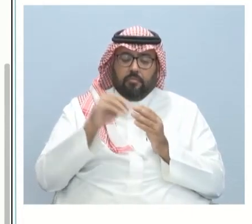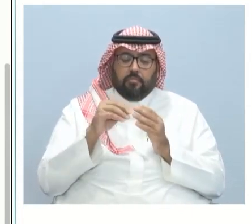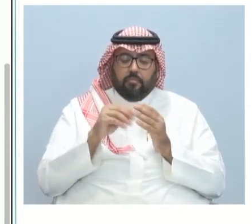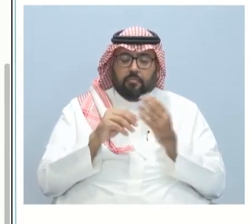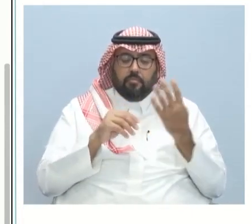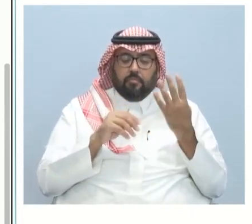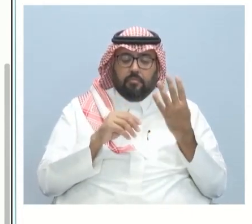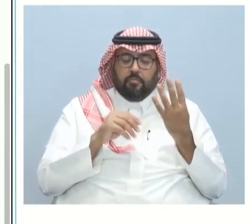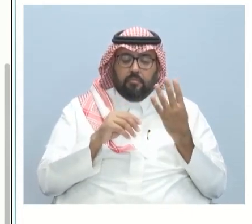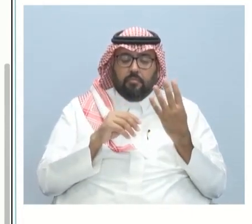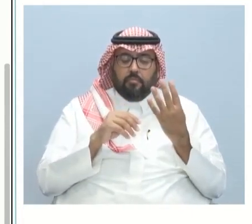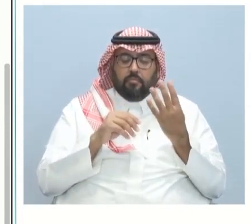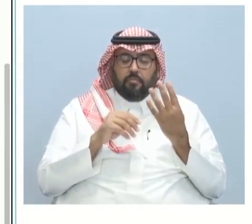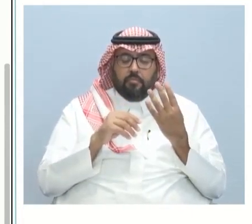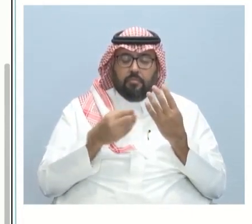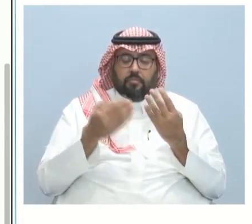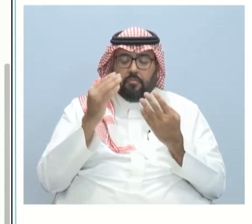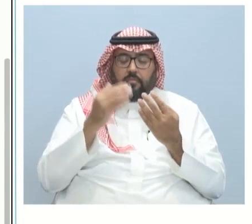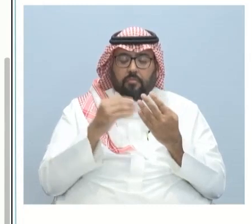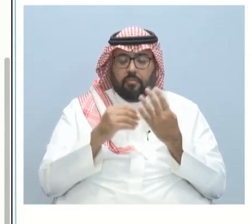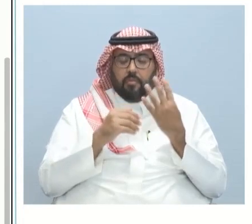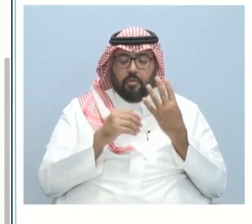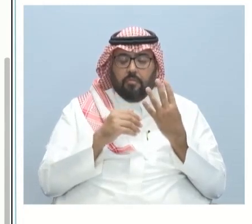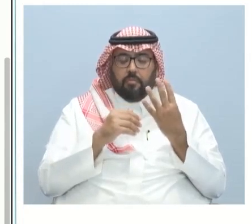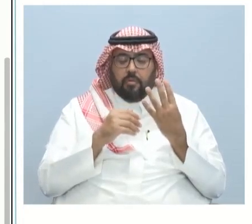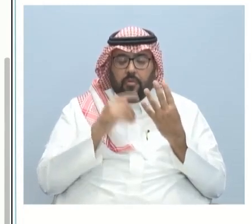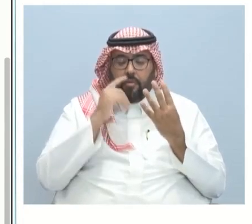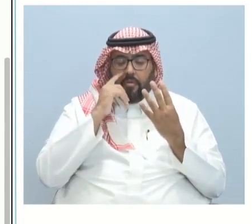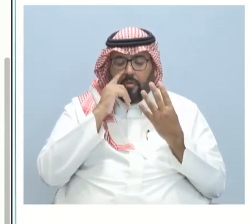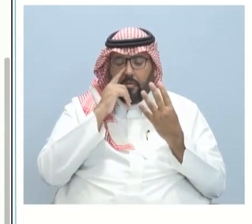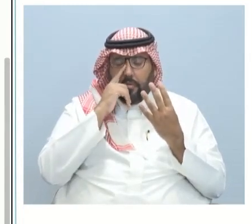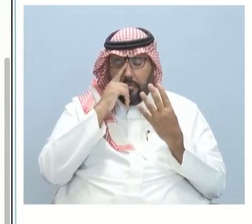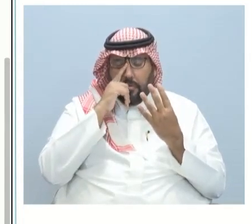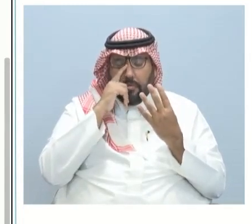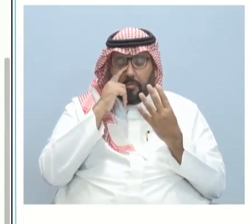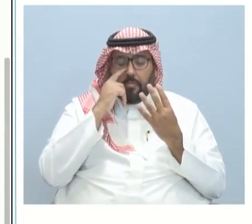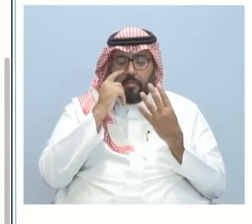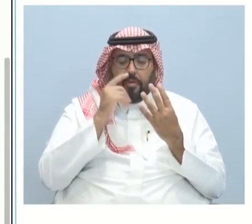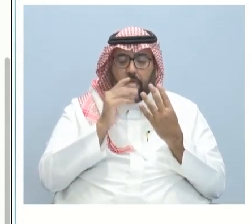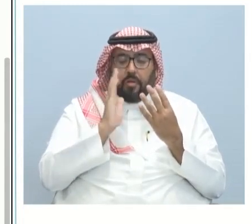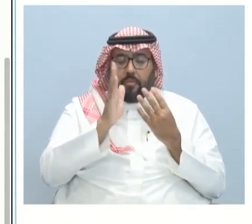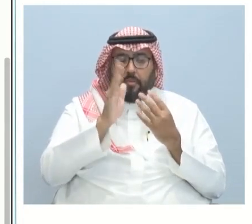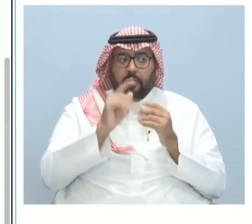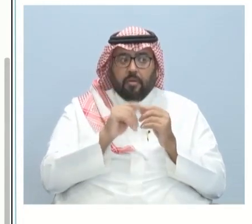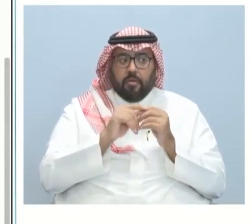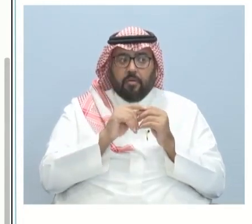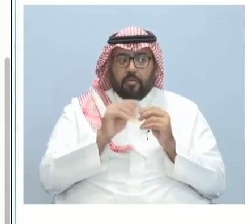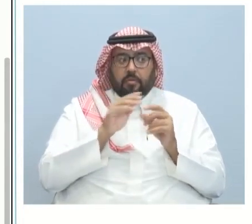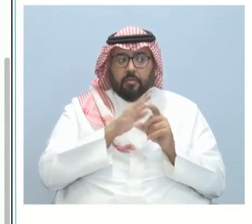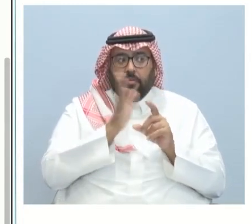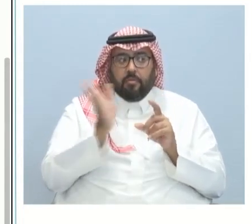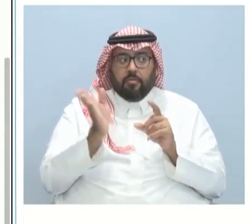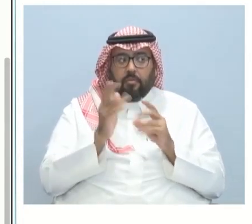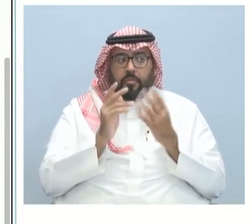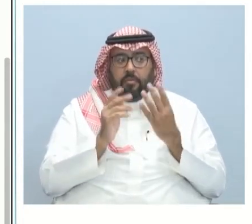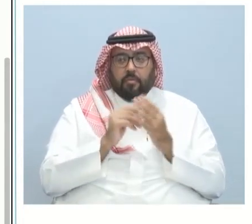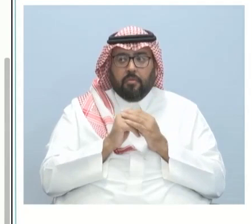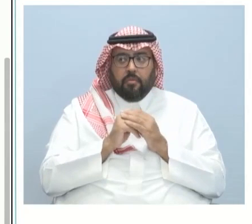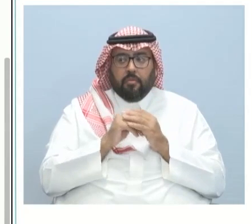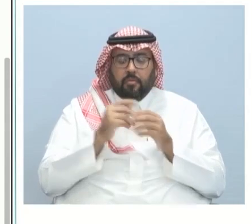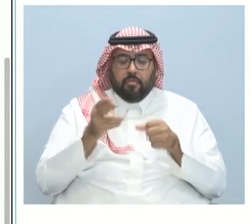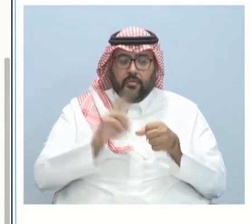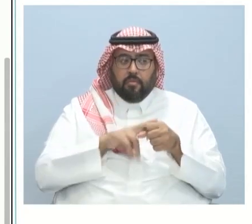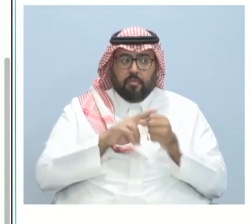ثمان لبنات اربع يتحرك الى الامام واربع ينعطف الى اليمين بينما مع استخدام لبنه التكرار